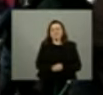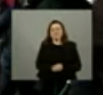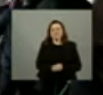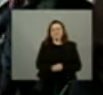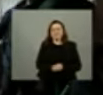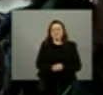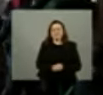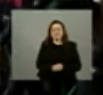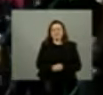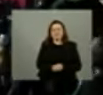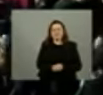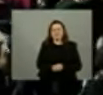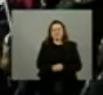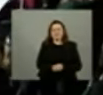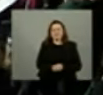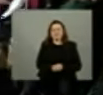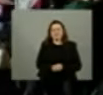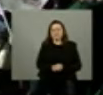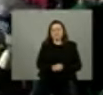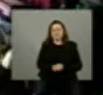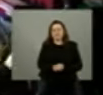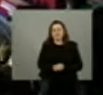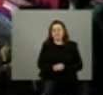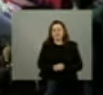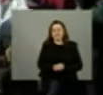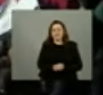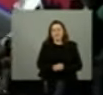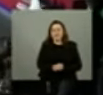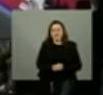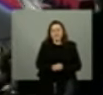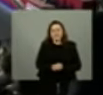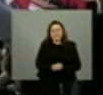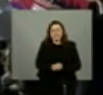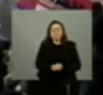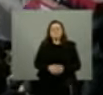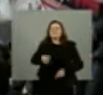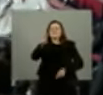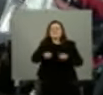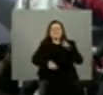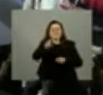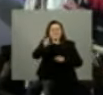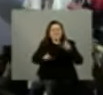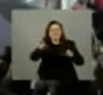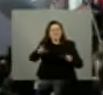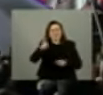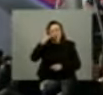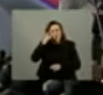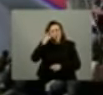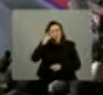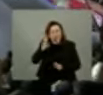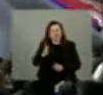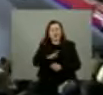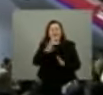χώρα που βρίσκεται μέσα σε μια βαθιά κρίση, σε μια κυβέρνηση που είναι απολύτως ένα διαχειριστικό σχήμα και αγνοεί τα